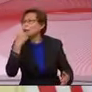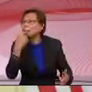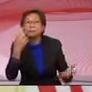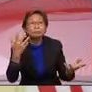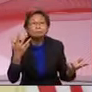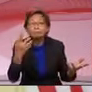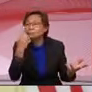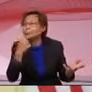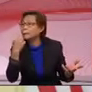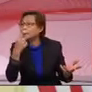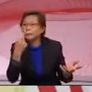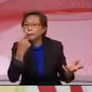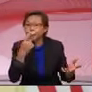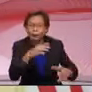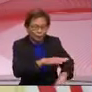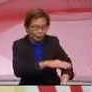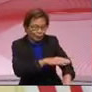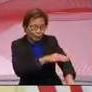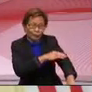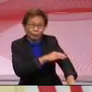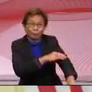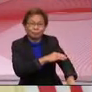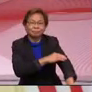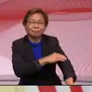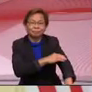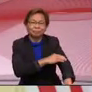terlibat dengan urut,